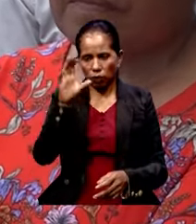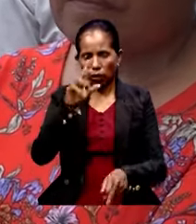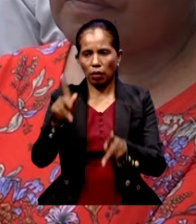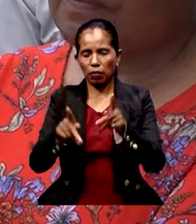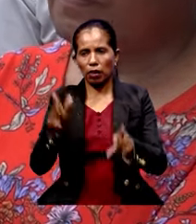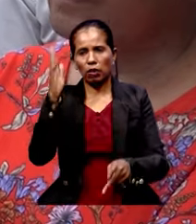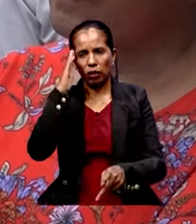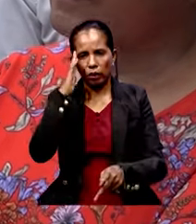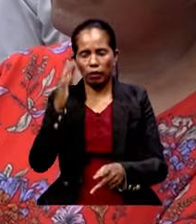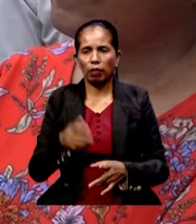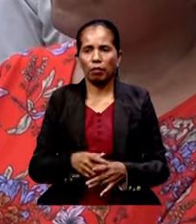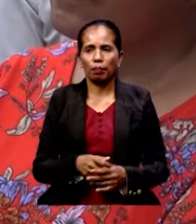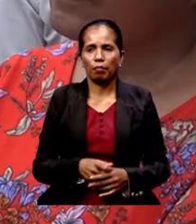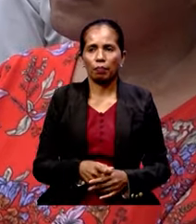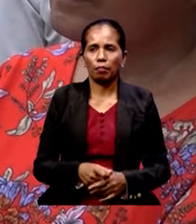tuhate ne,